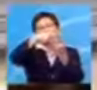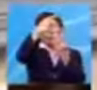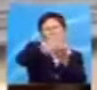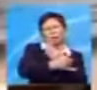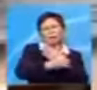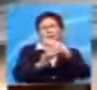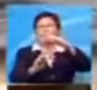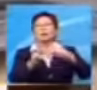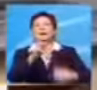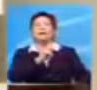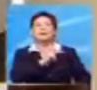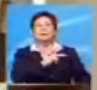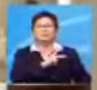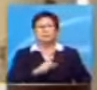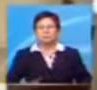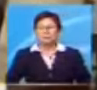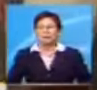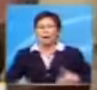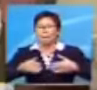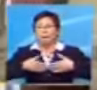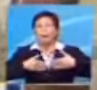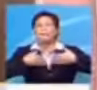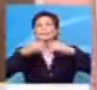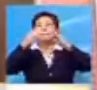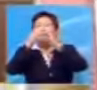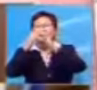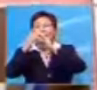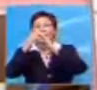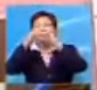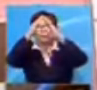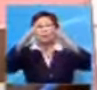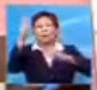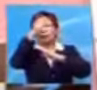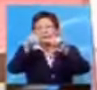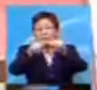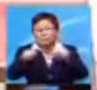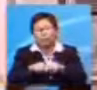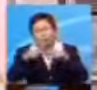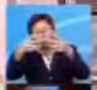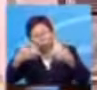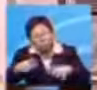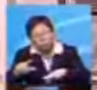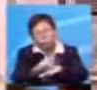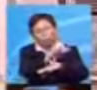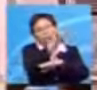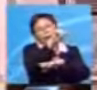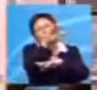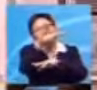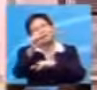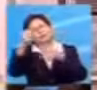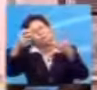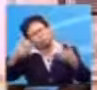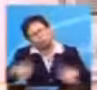di bawah Kementerian kesejahteraan Bandar Perumahan dan kerajaan tempatan telah pun menggunakan